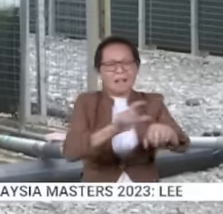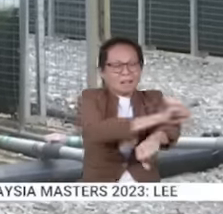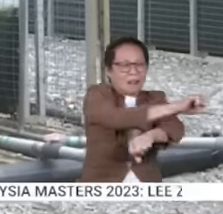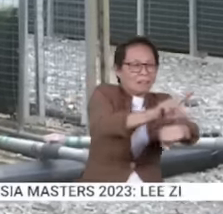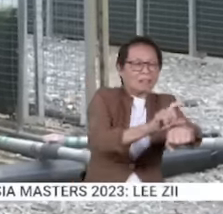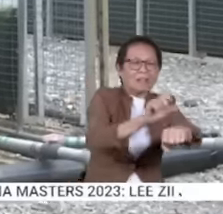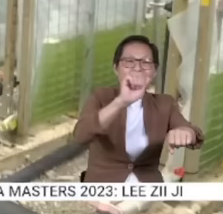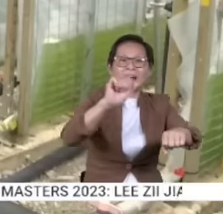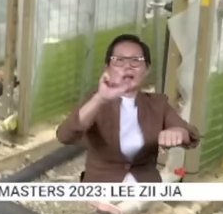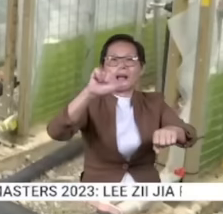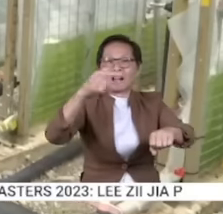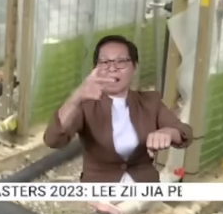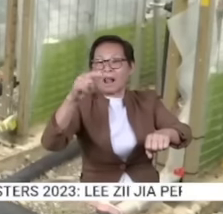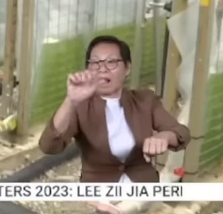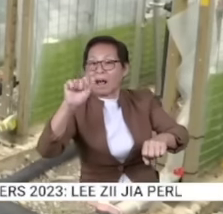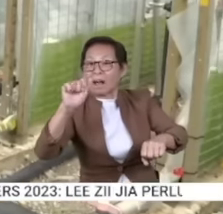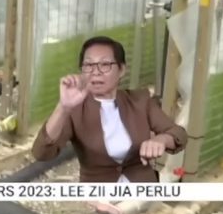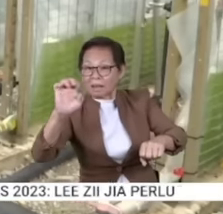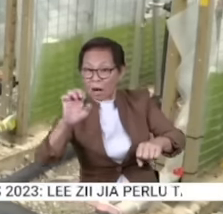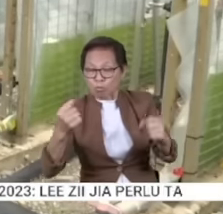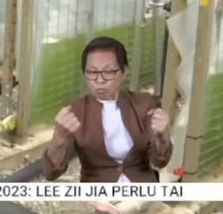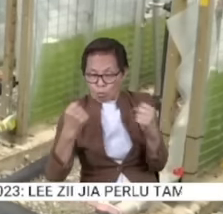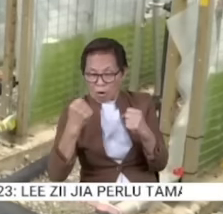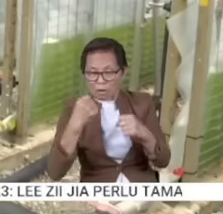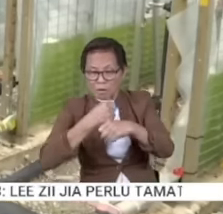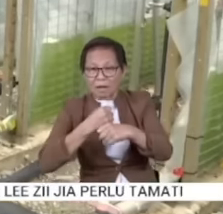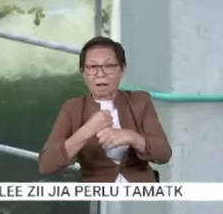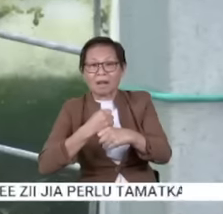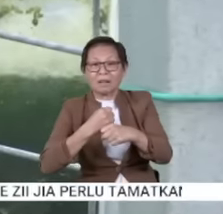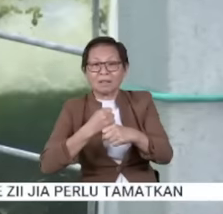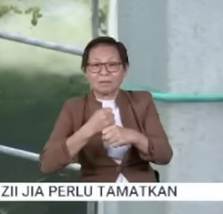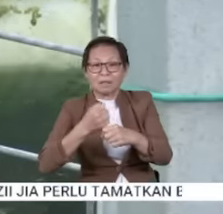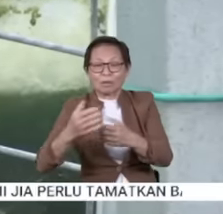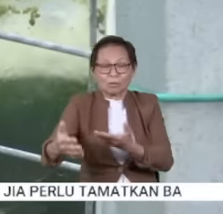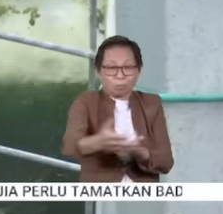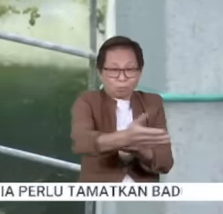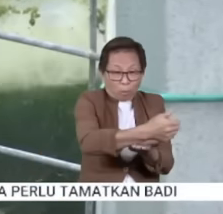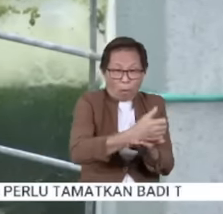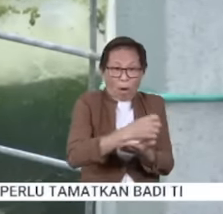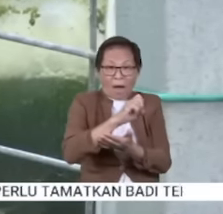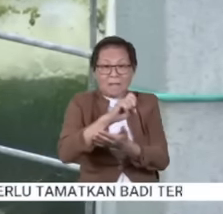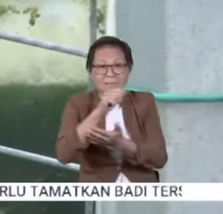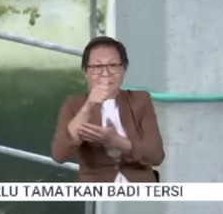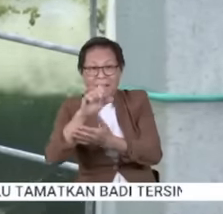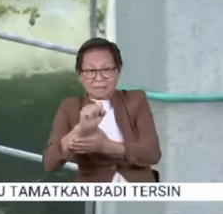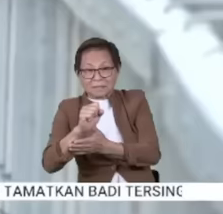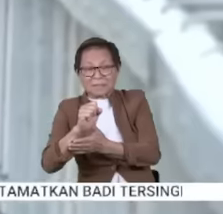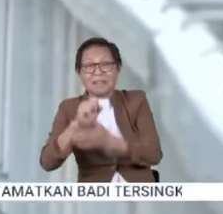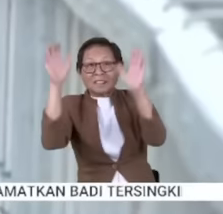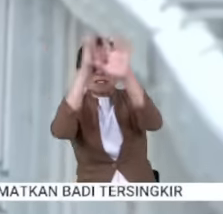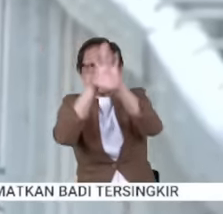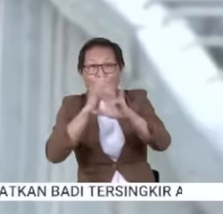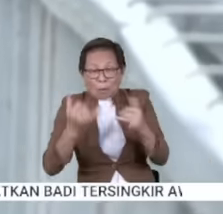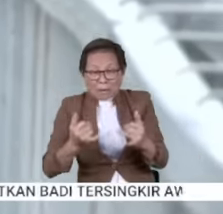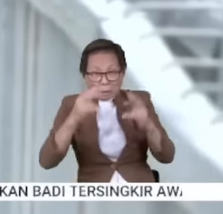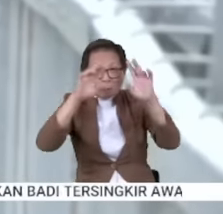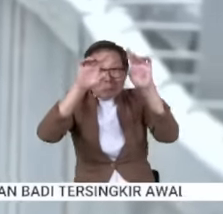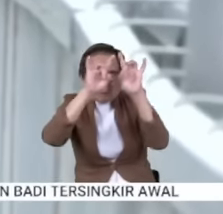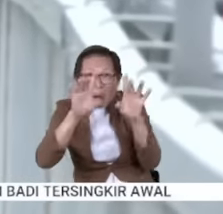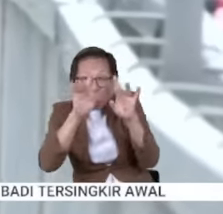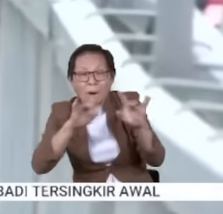Alga secara mempan dan penghasilan Sef di Serawak kini sedang diuji dan